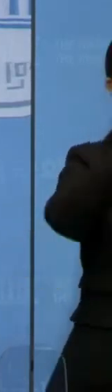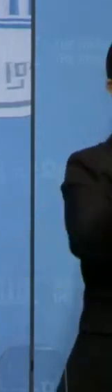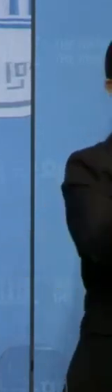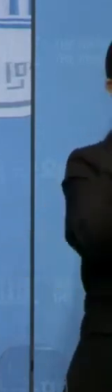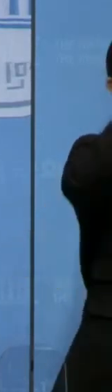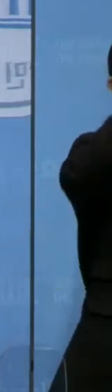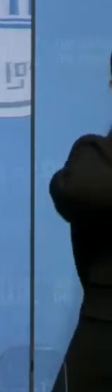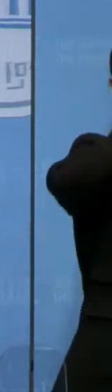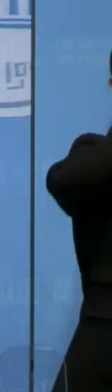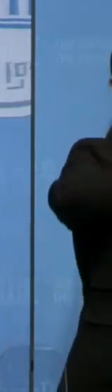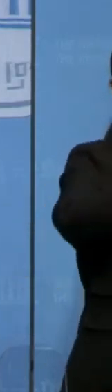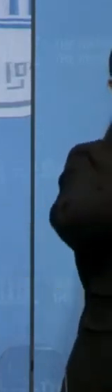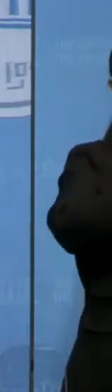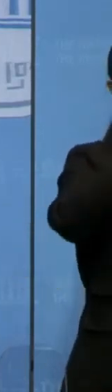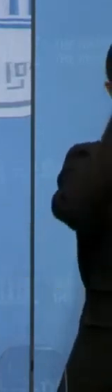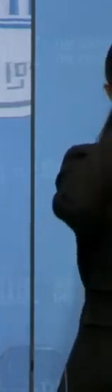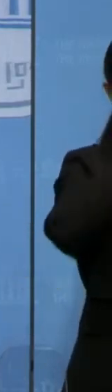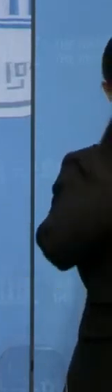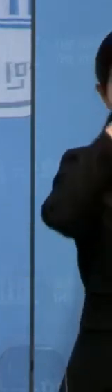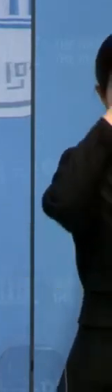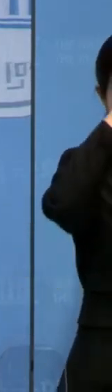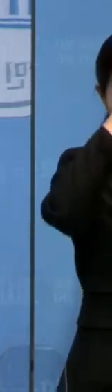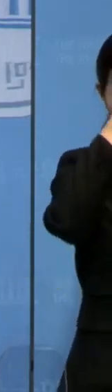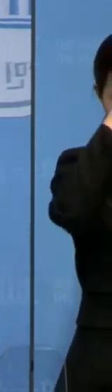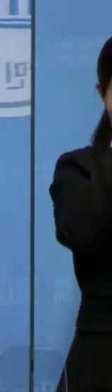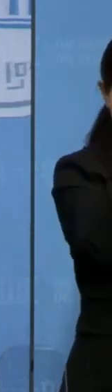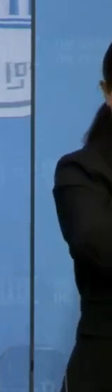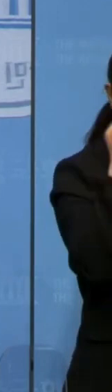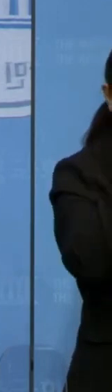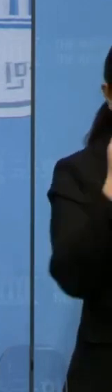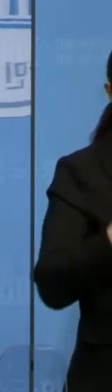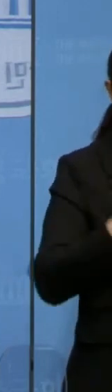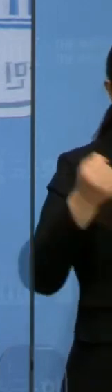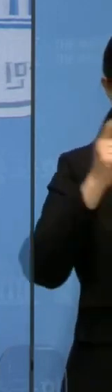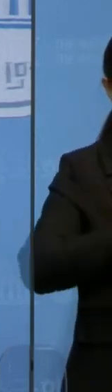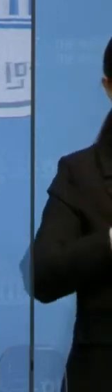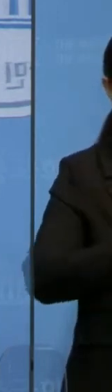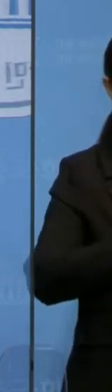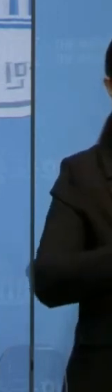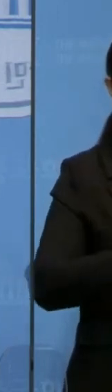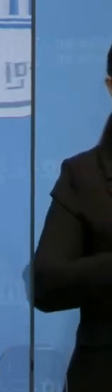수사권 조정 법안 등을 테스트 트랙 으로 성공시켰습니다